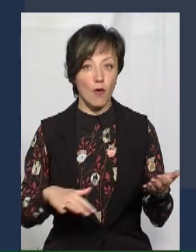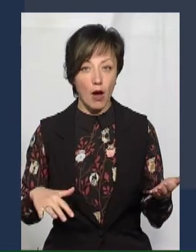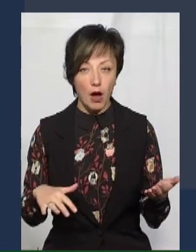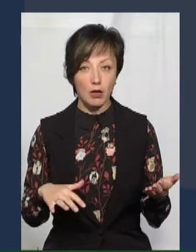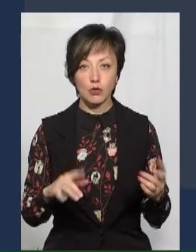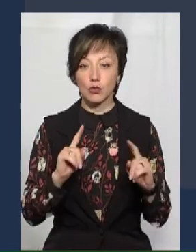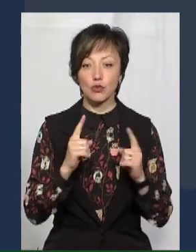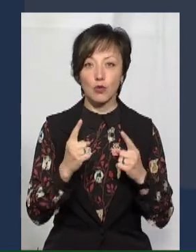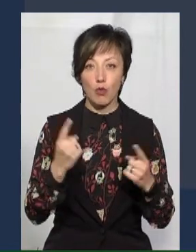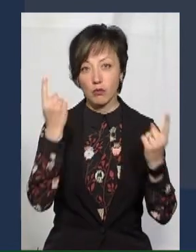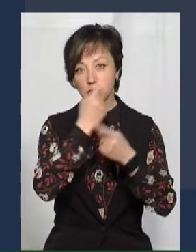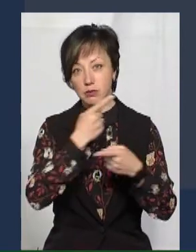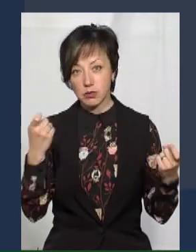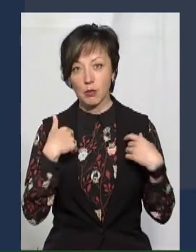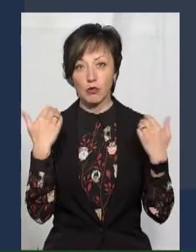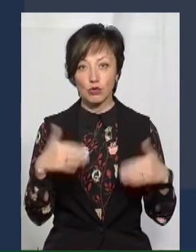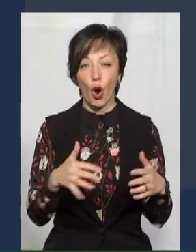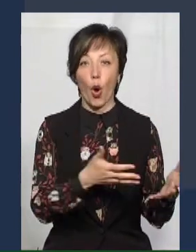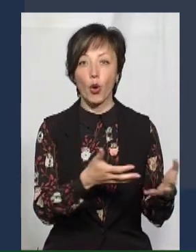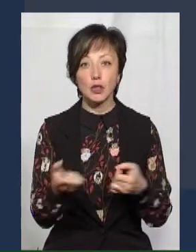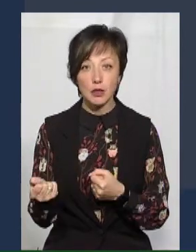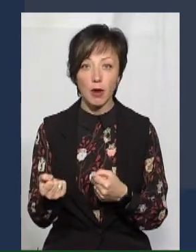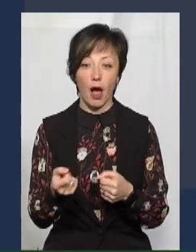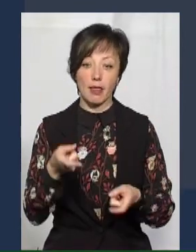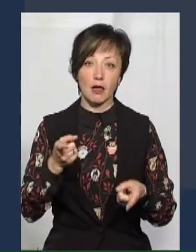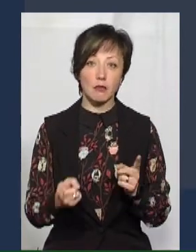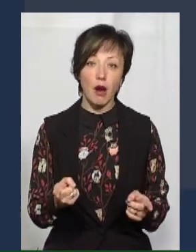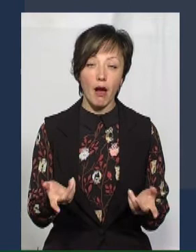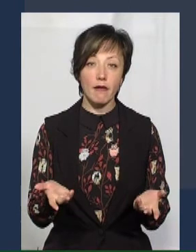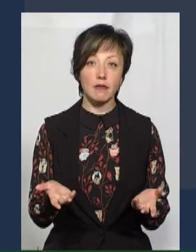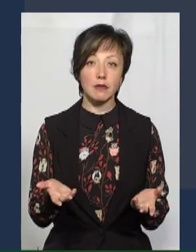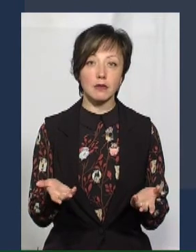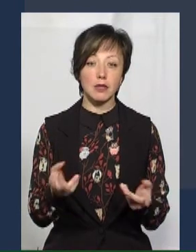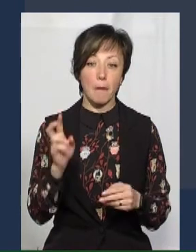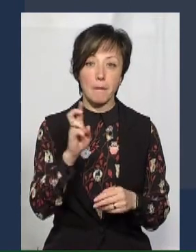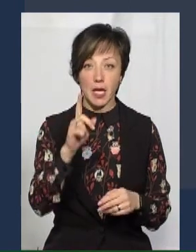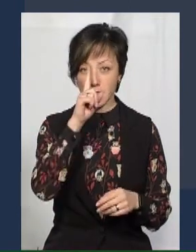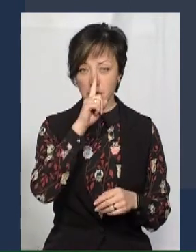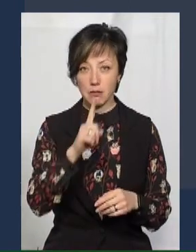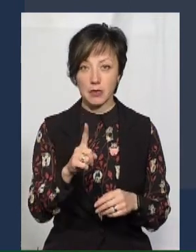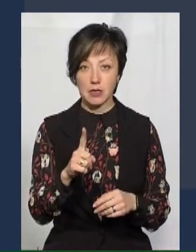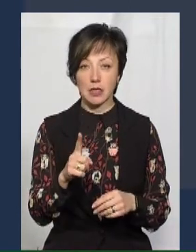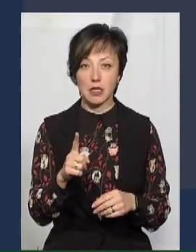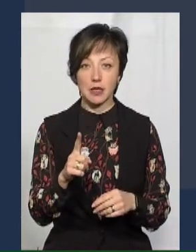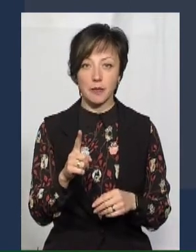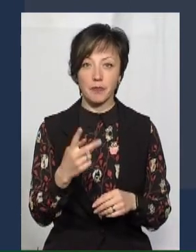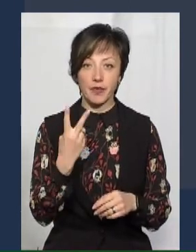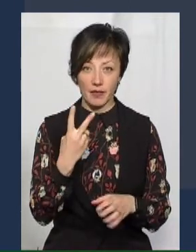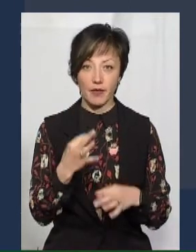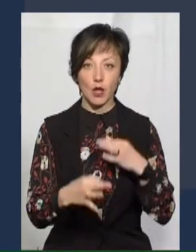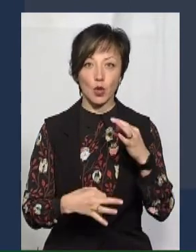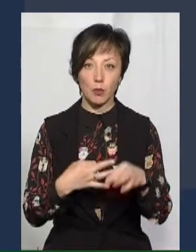Ну чому говорять всім, що ми вже отримали, а насправді за березень місяць, от 2 доби у